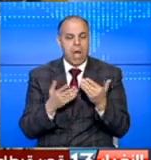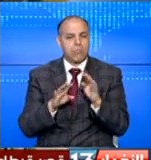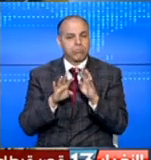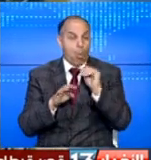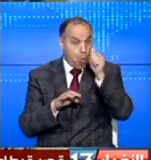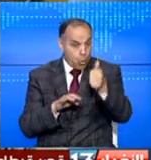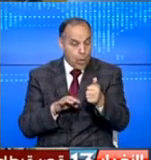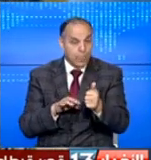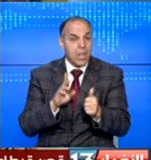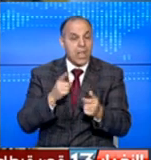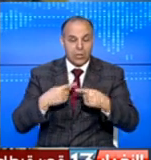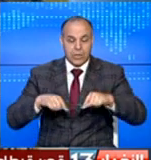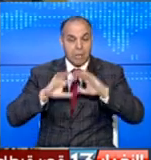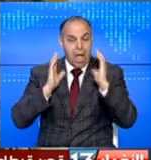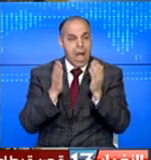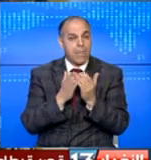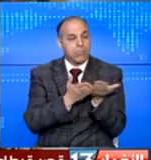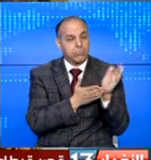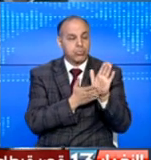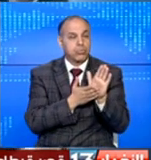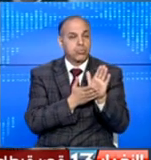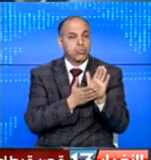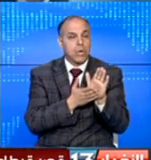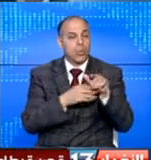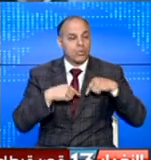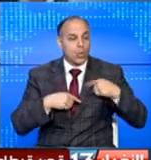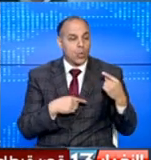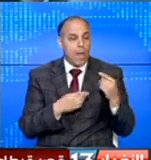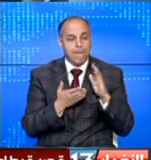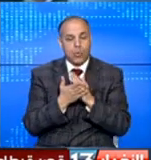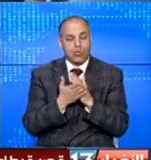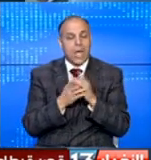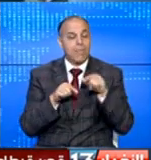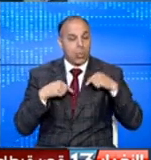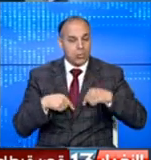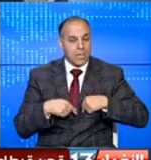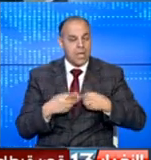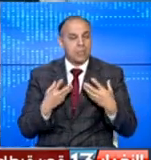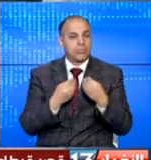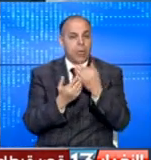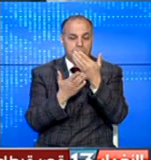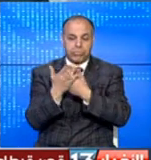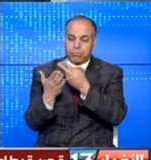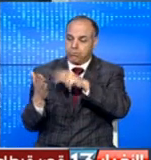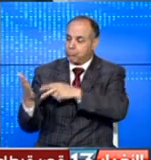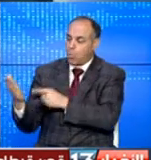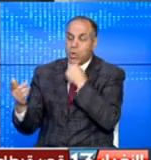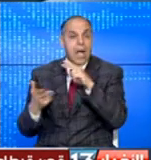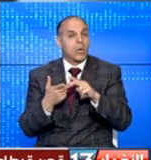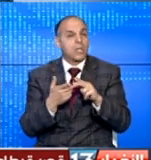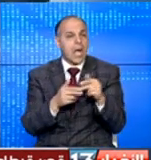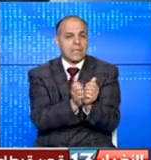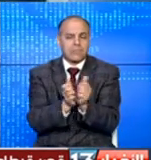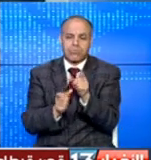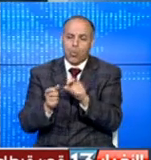غدا خلال جلسة عامة سيقدم خلالها الفخفاخ مشروعه الحكومي الذي تضمنته الوثيقة التعاقدية المنضاة بين